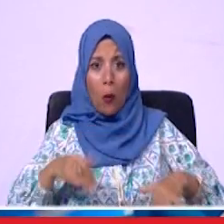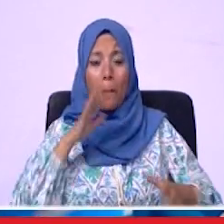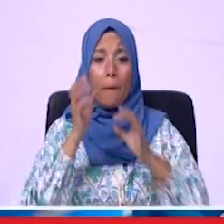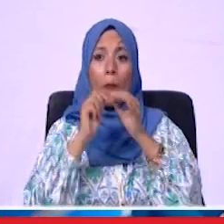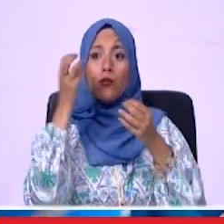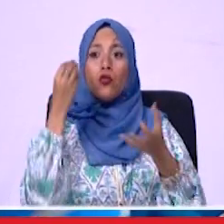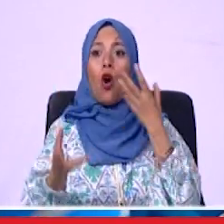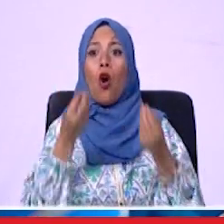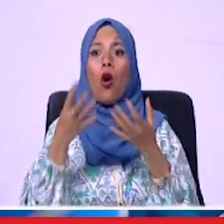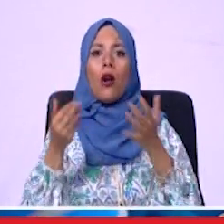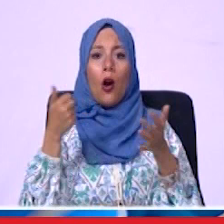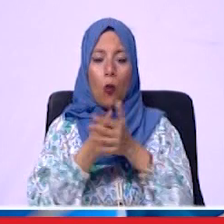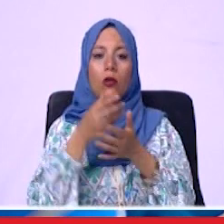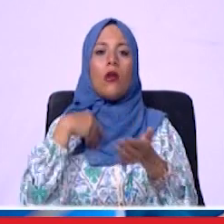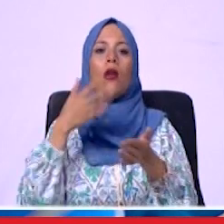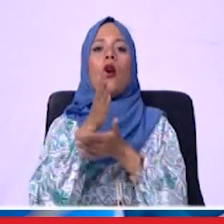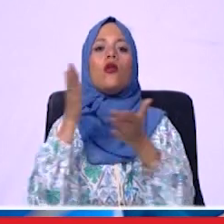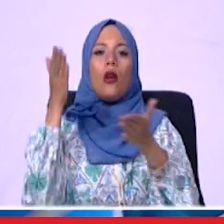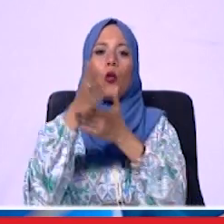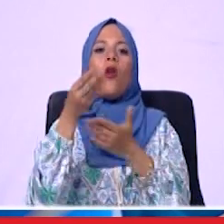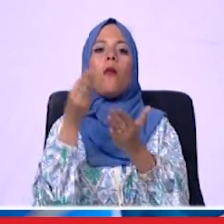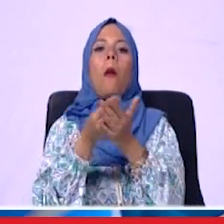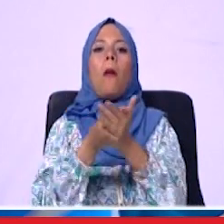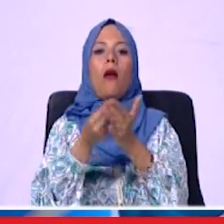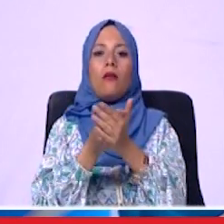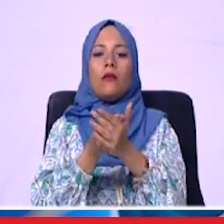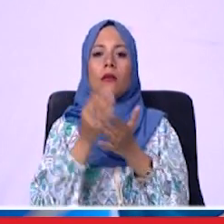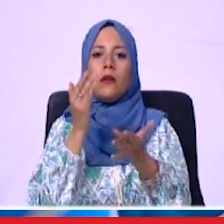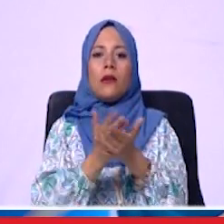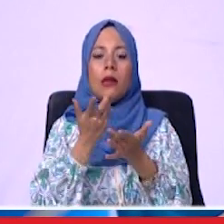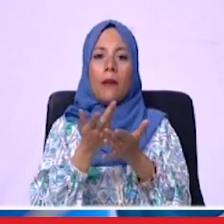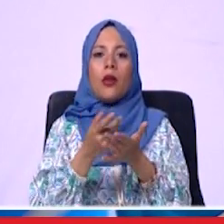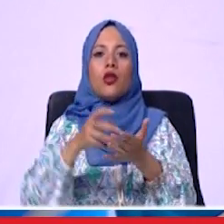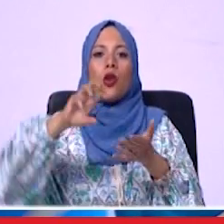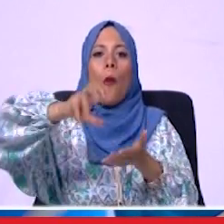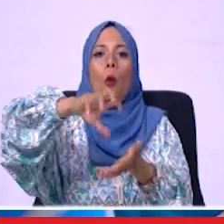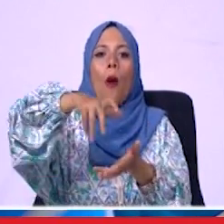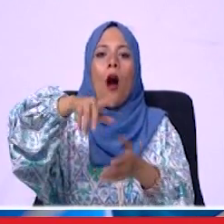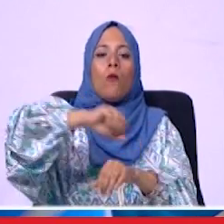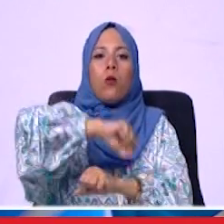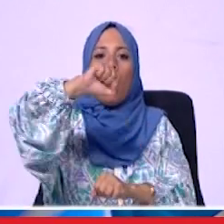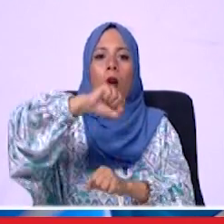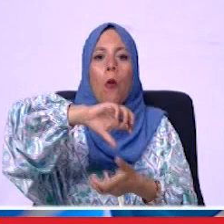انا دخلت المطبخ اطفي اقفل الانبوبه،